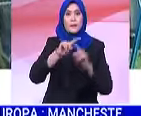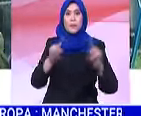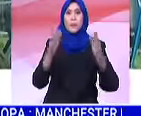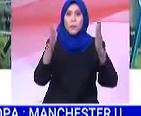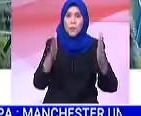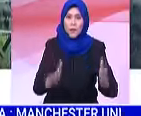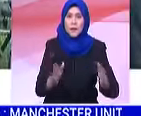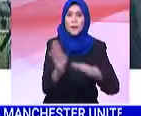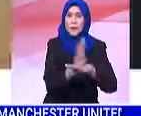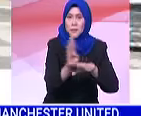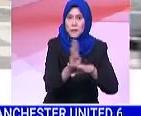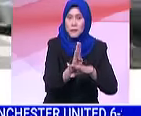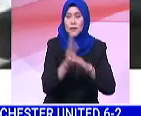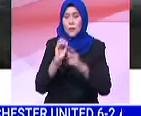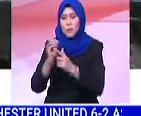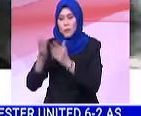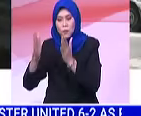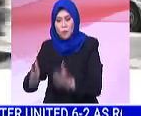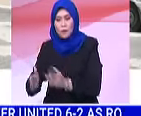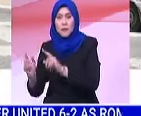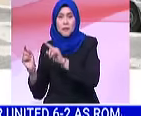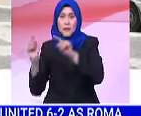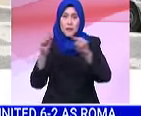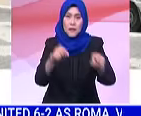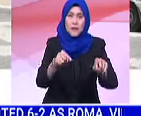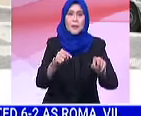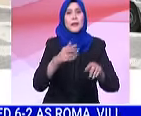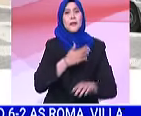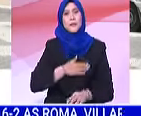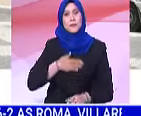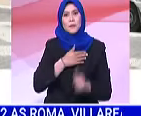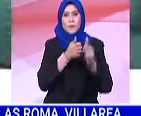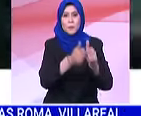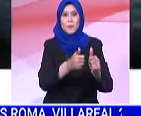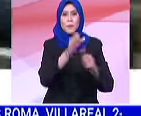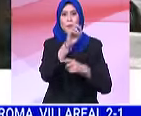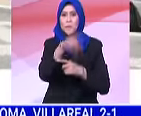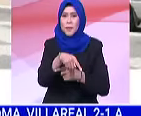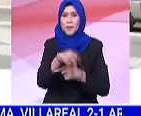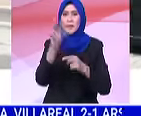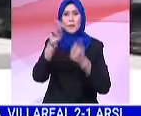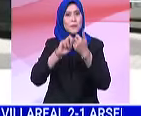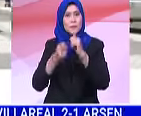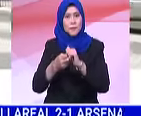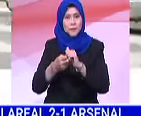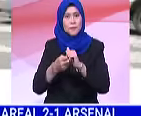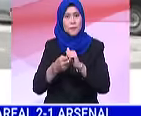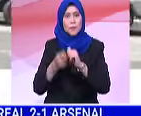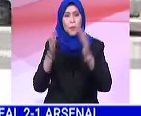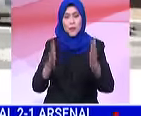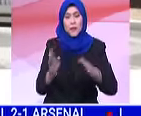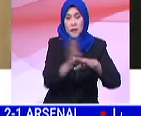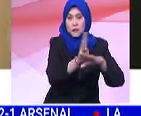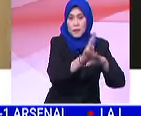meniaga, yang berkunjung patuh saja SOP. InsyaAllah tidak ada apa-apa masalah. Yang meniaga patuh